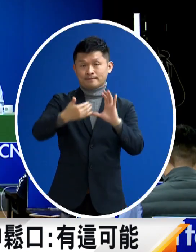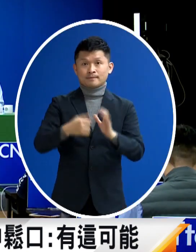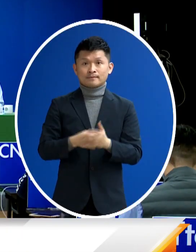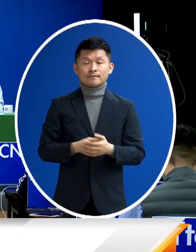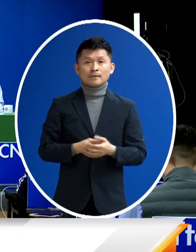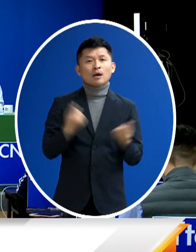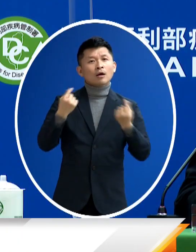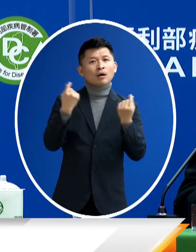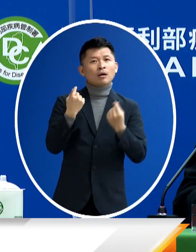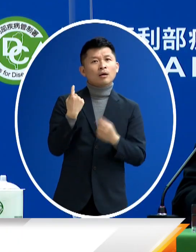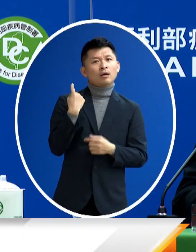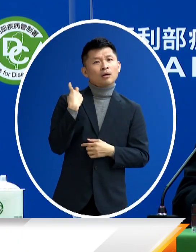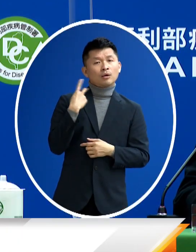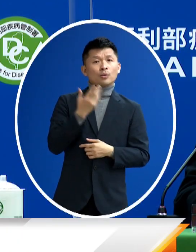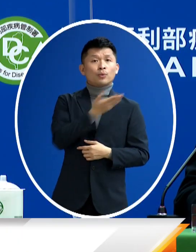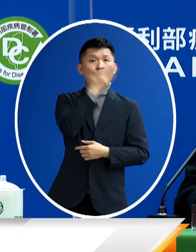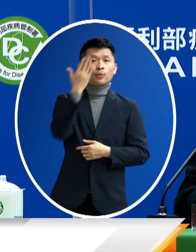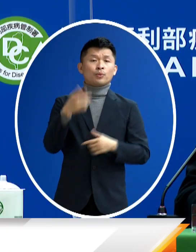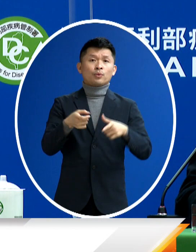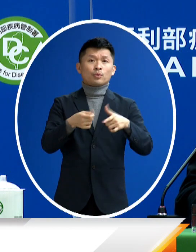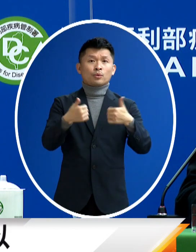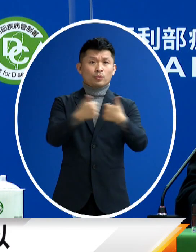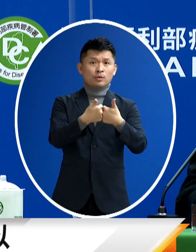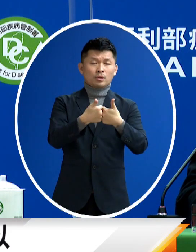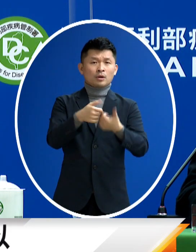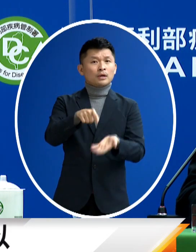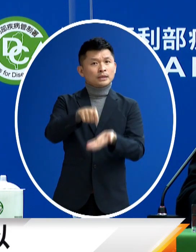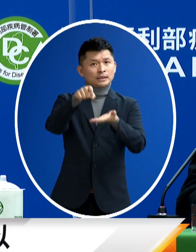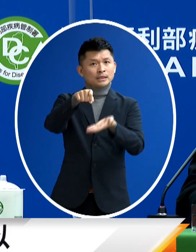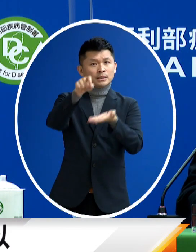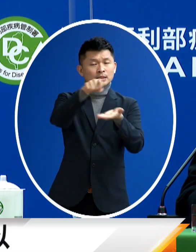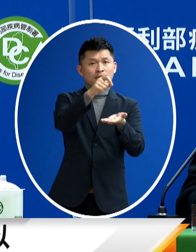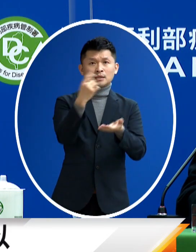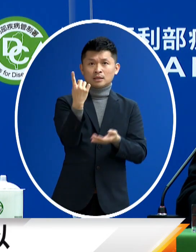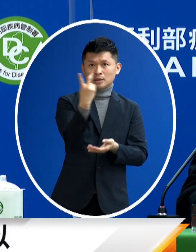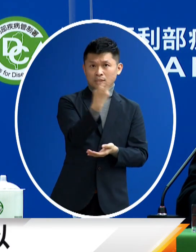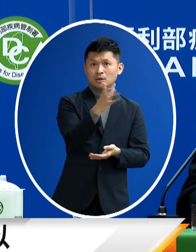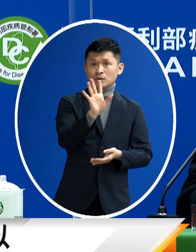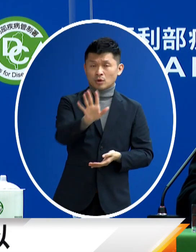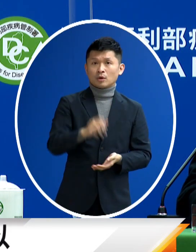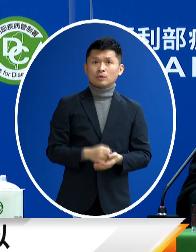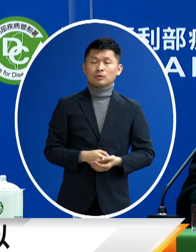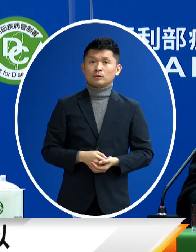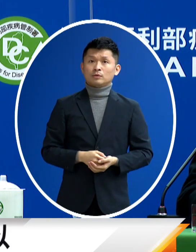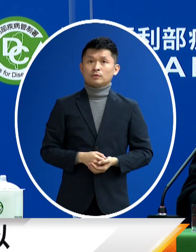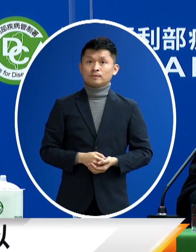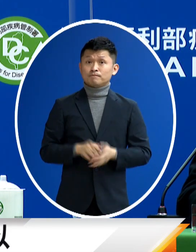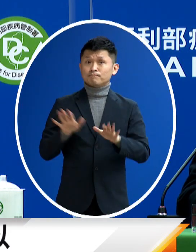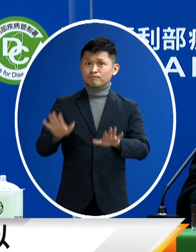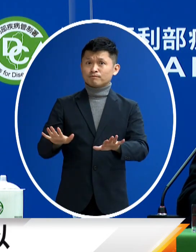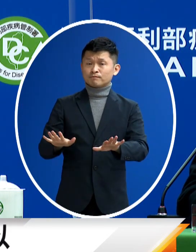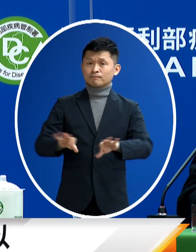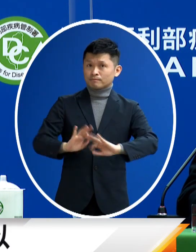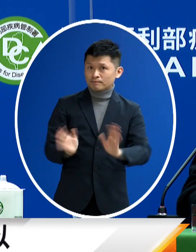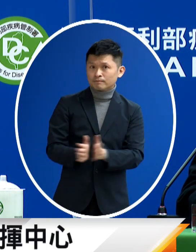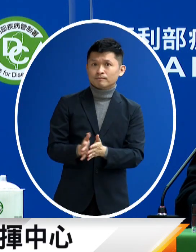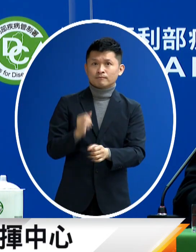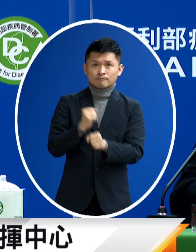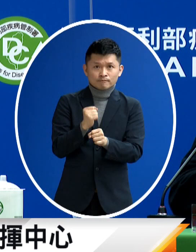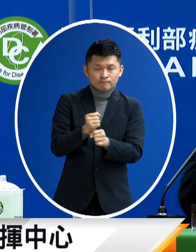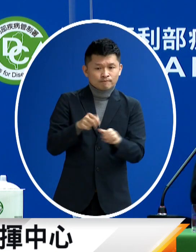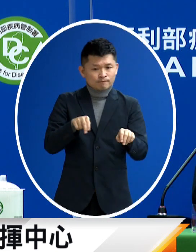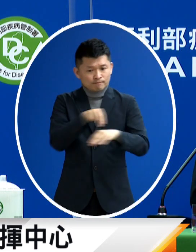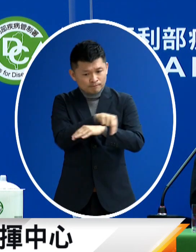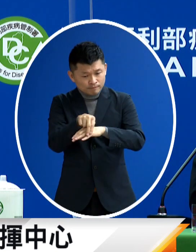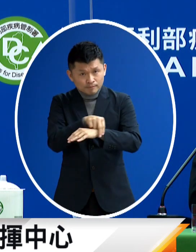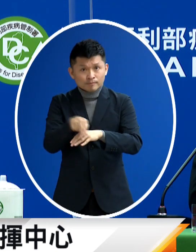就好像那一天我看旅行工会也有发表一些建议，其实那建议，都是现在就可以赶快把它具体规